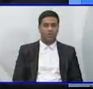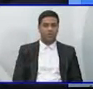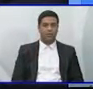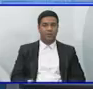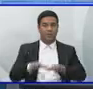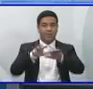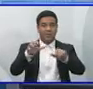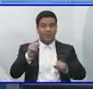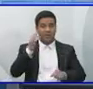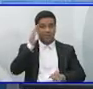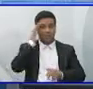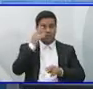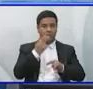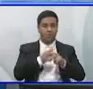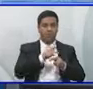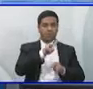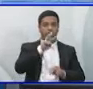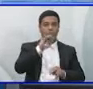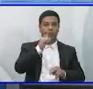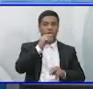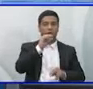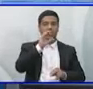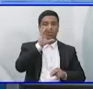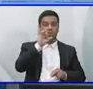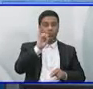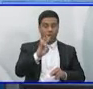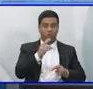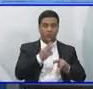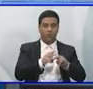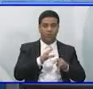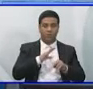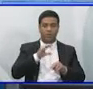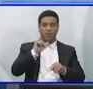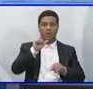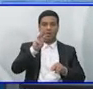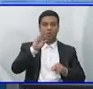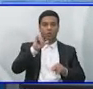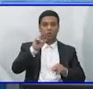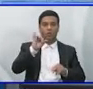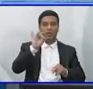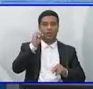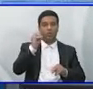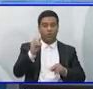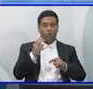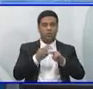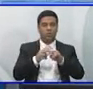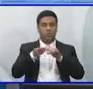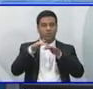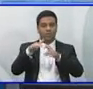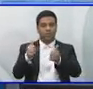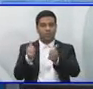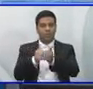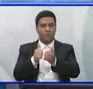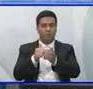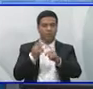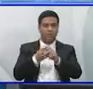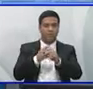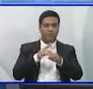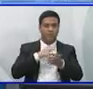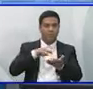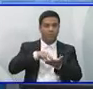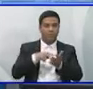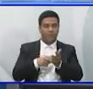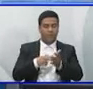shahrini egallash uchun Mo'g'ullar bevosita Amdaryo o'zanini